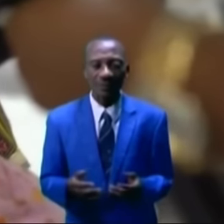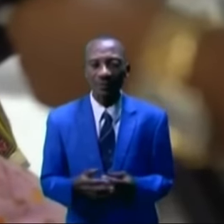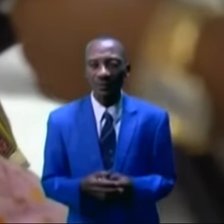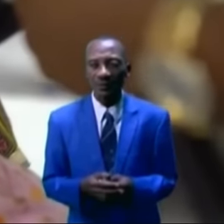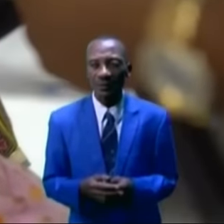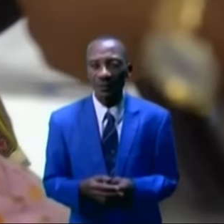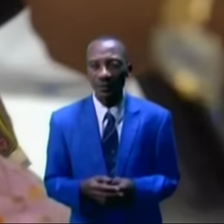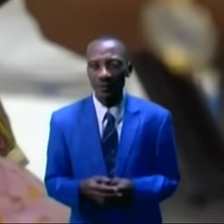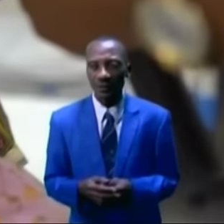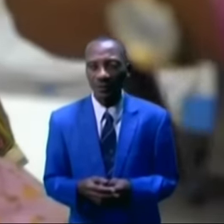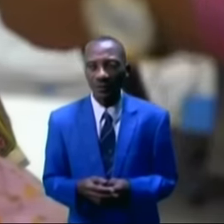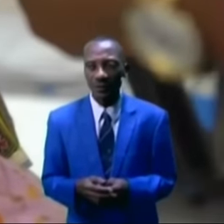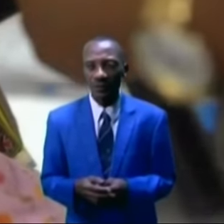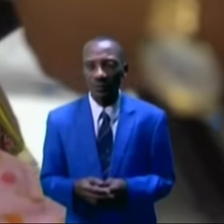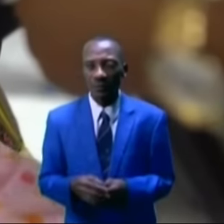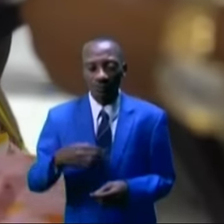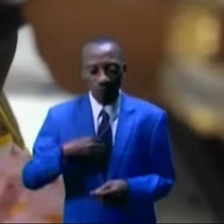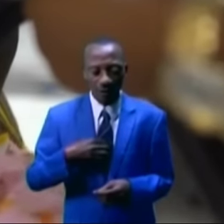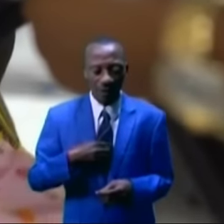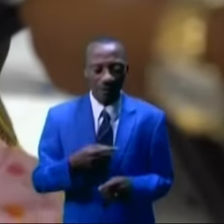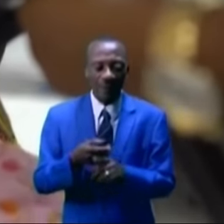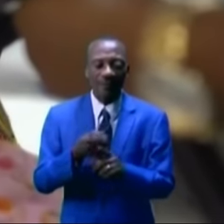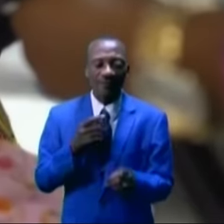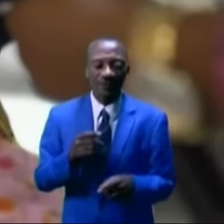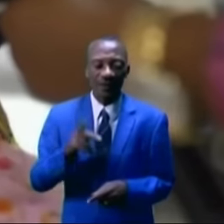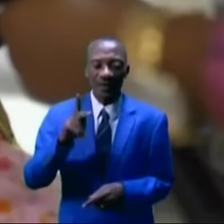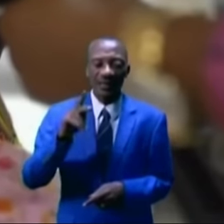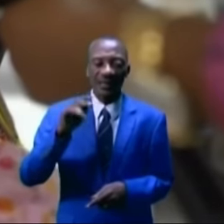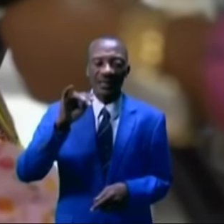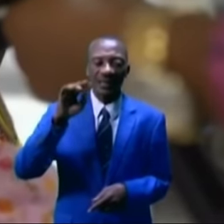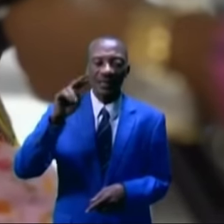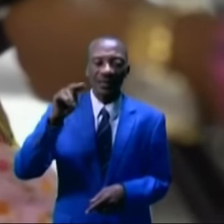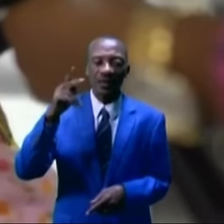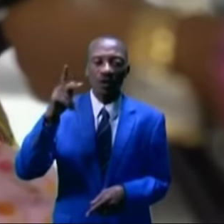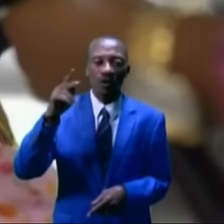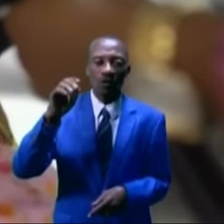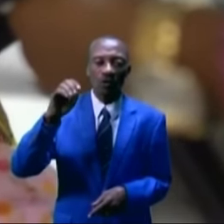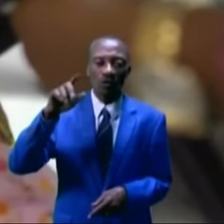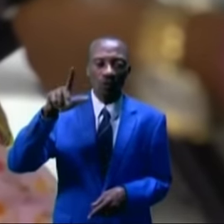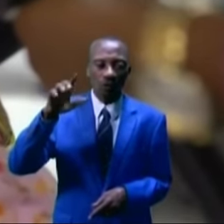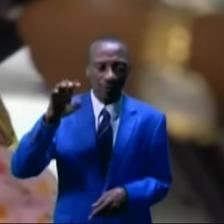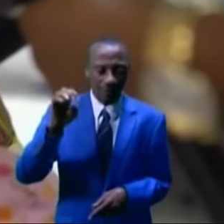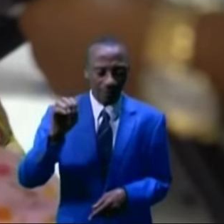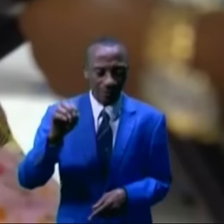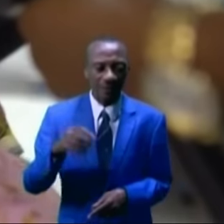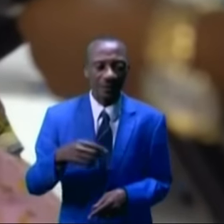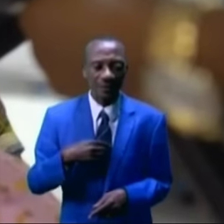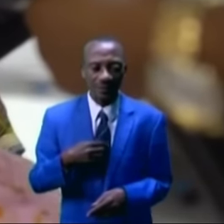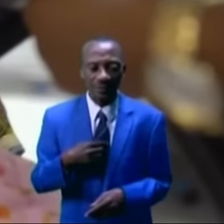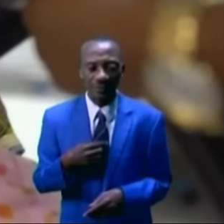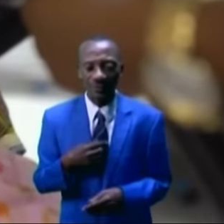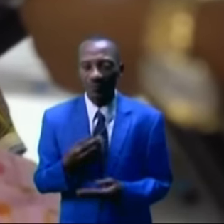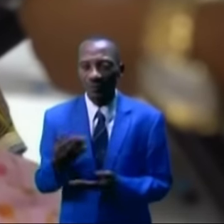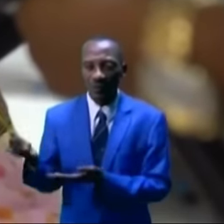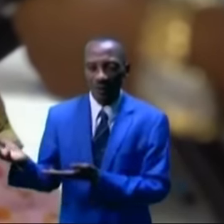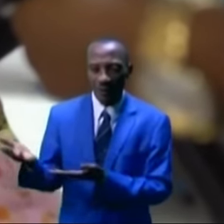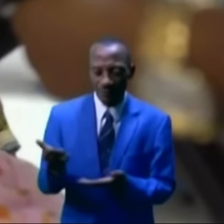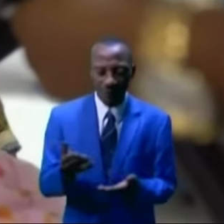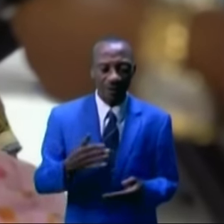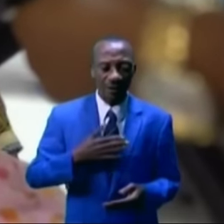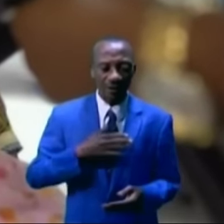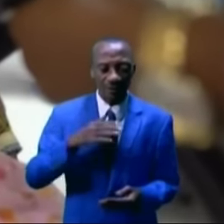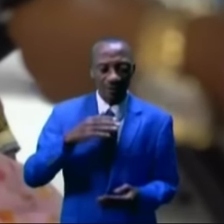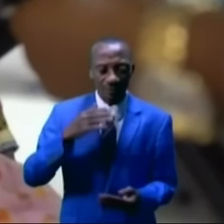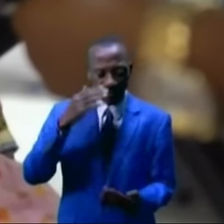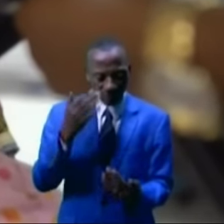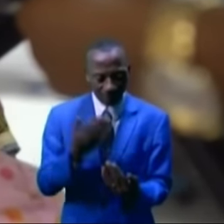Moi, je viens de Kinkole. Je suis venue jusqu'ici pour que mon enfant obtienne de soins de qualité.